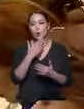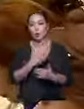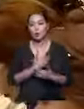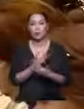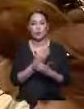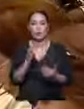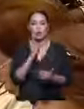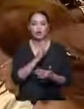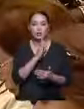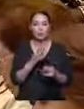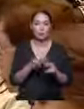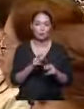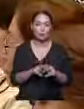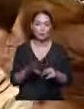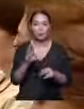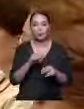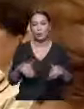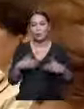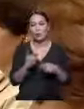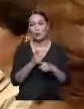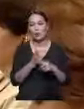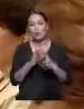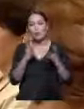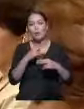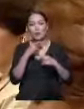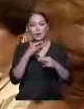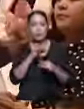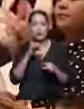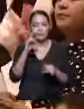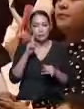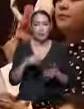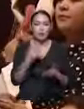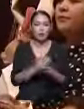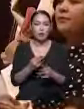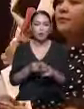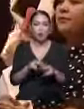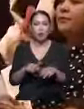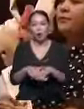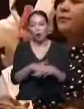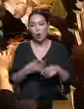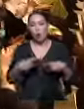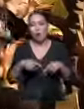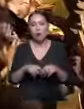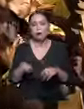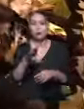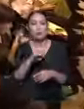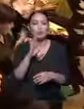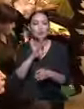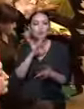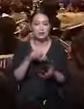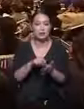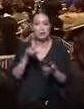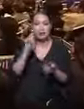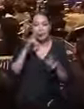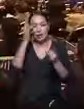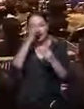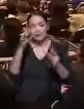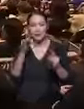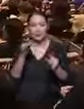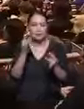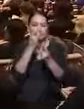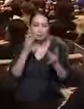у нас неизменно пользуются особым вниманием и признанием. Только то общество, в котором чтят женщин, можно назвать культурным и